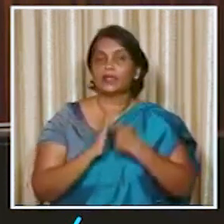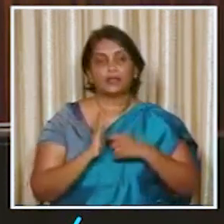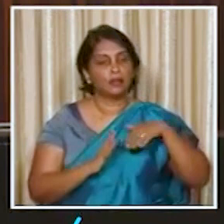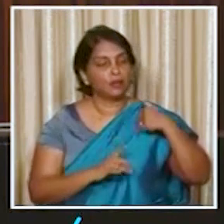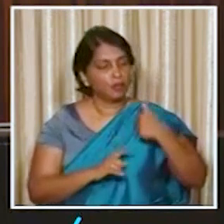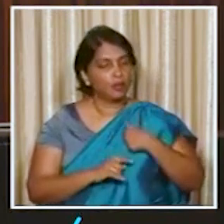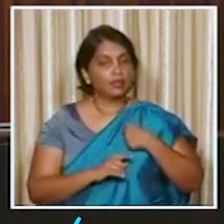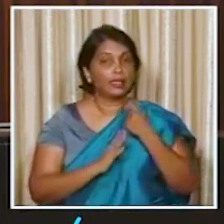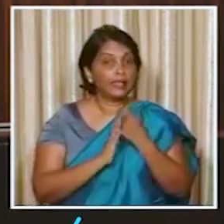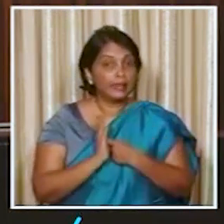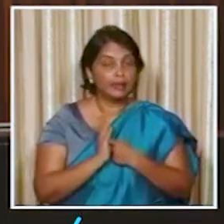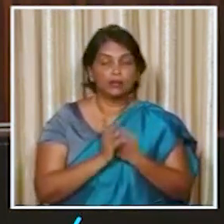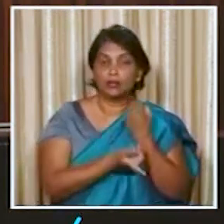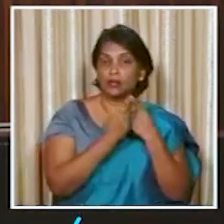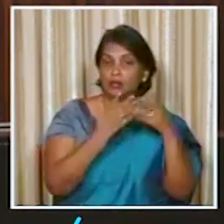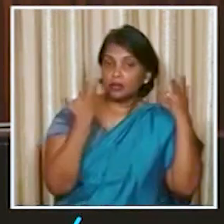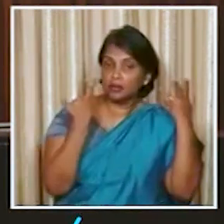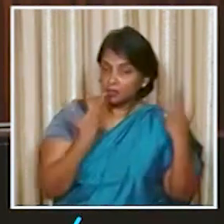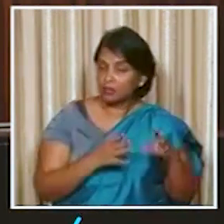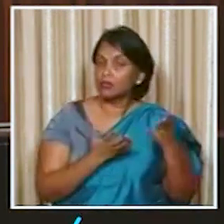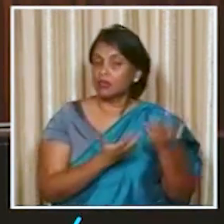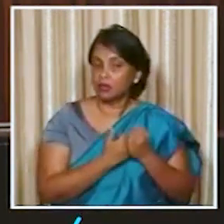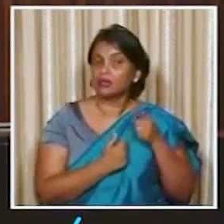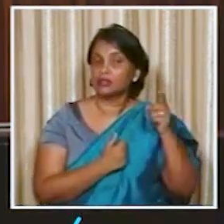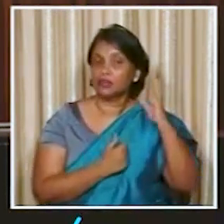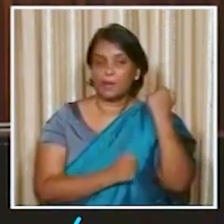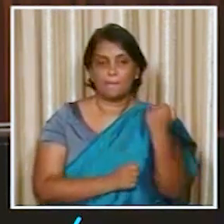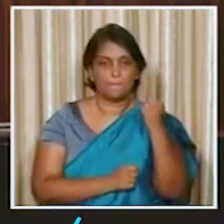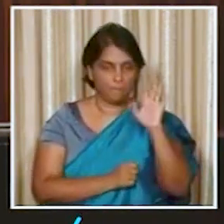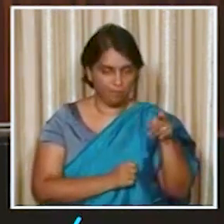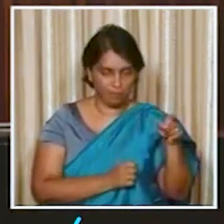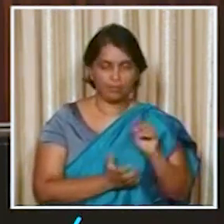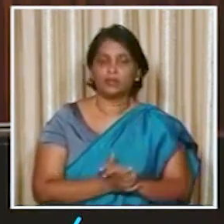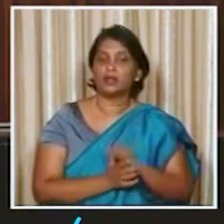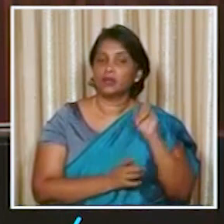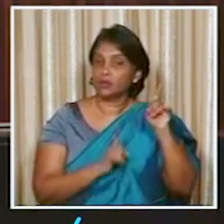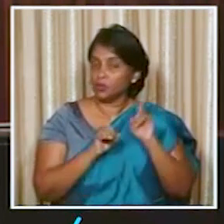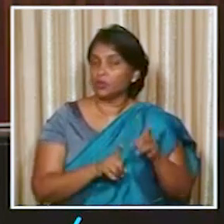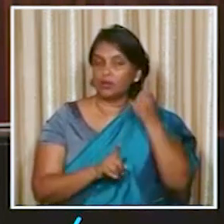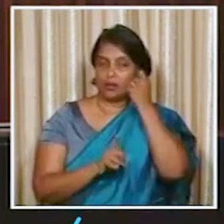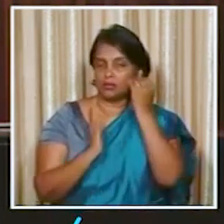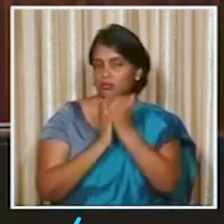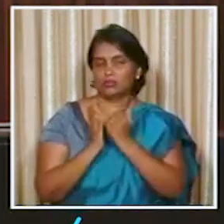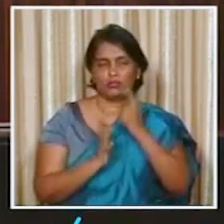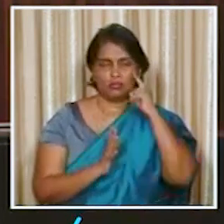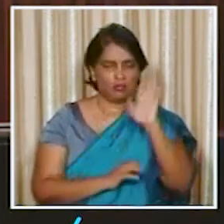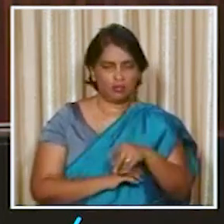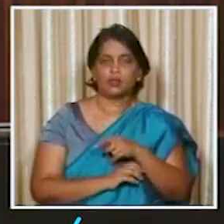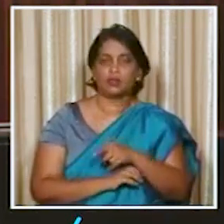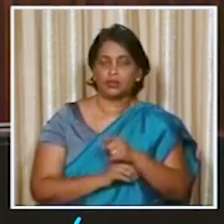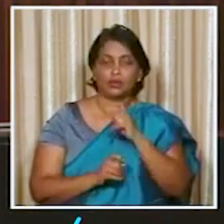නීතිපතිවරයාගෙන් නීතිය විවරණය කරවා ගැනීමට ඔහුට විශේෂ බලයක් ඇති බැවින් එබැවින් මෙම චෝදනා පදනම් විරහිත වේ